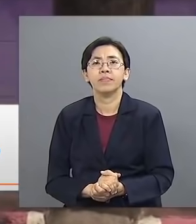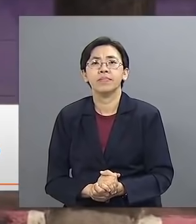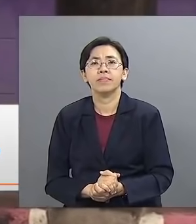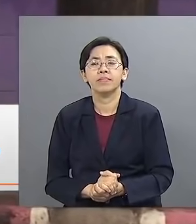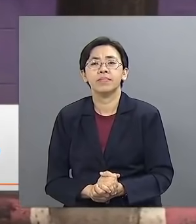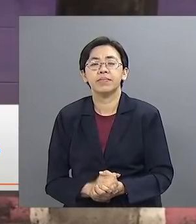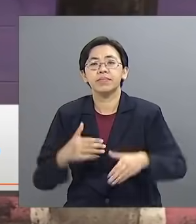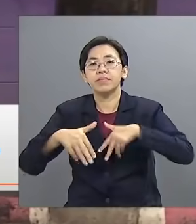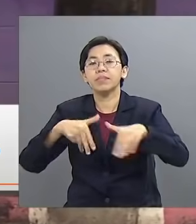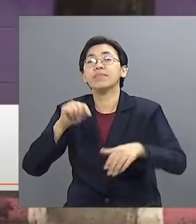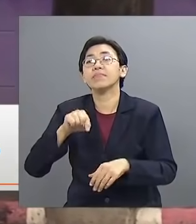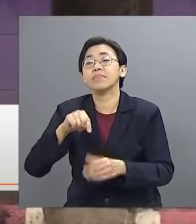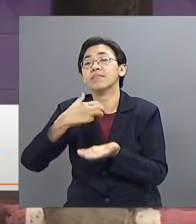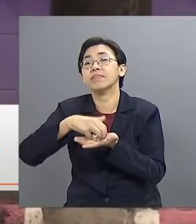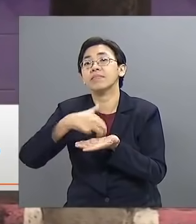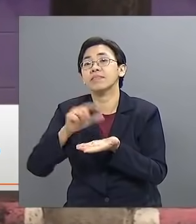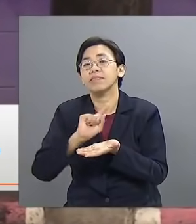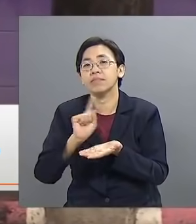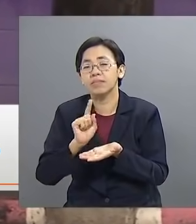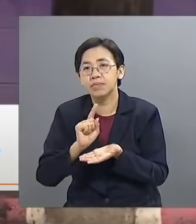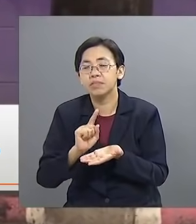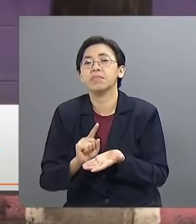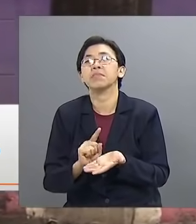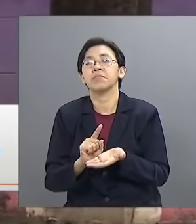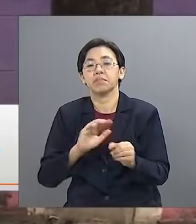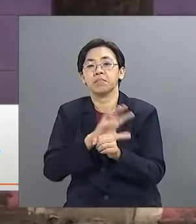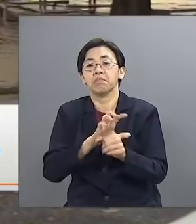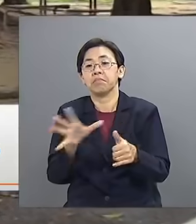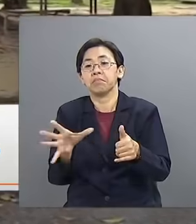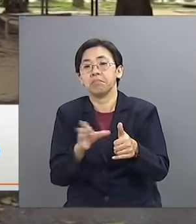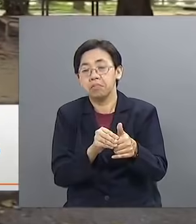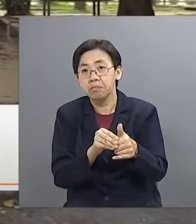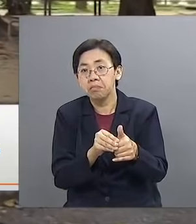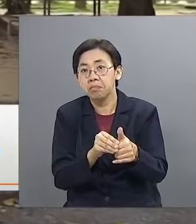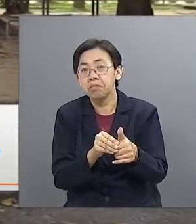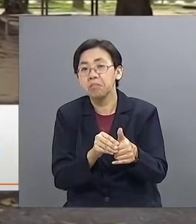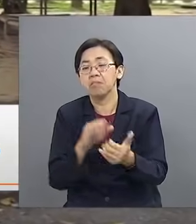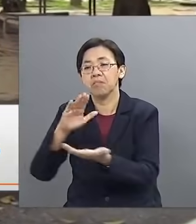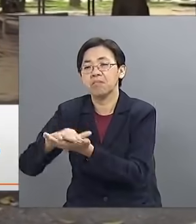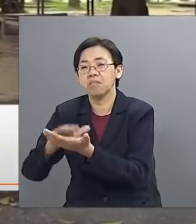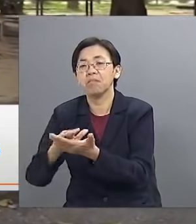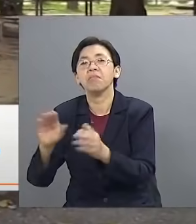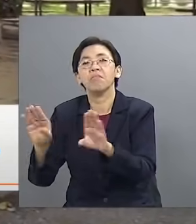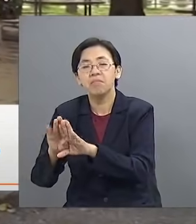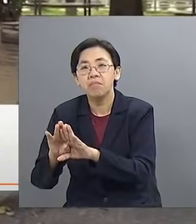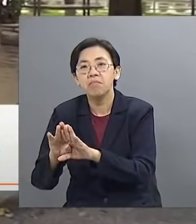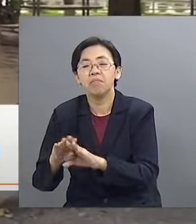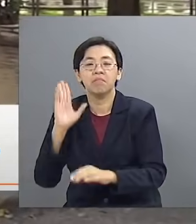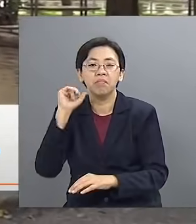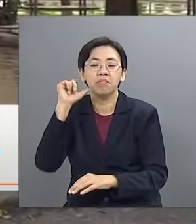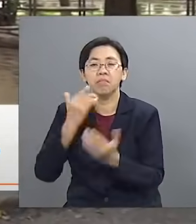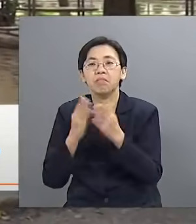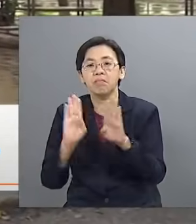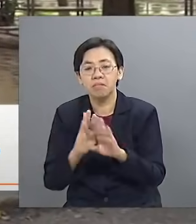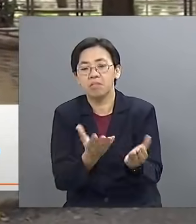าโพบอกว่าหลังพบผู้ติดโควิดในพื้นที่โรงเรียนก็ได้หยุดเรียนให้ผู้ปกครองรับกลับบ้านไป